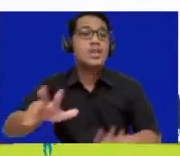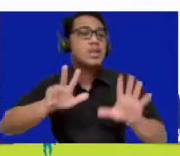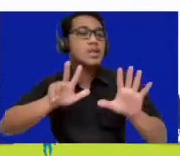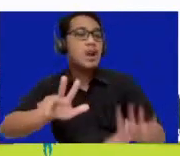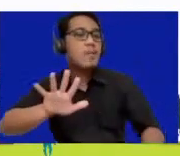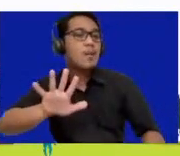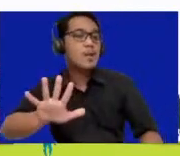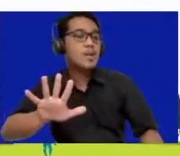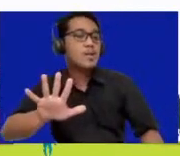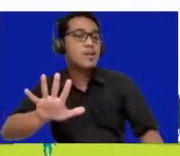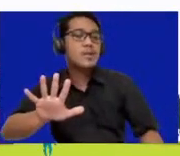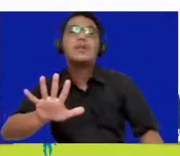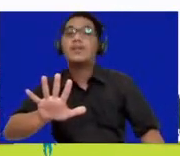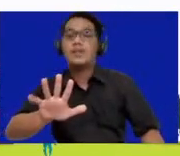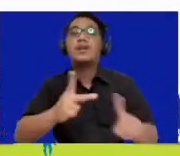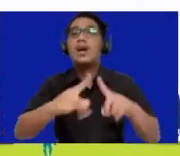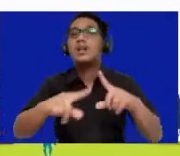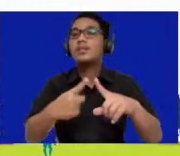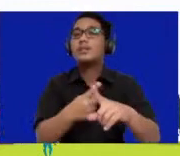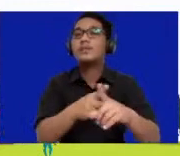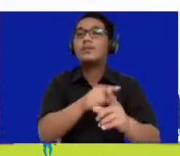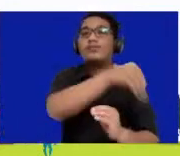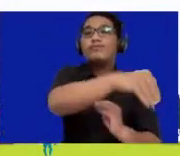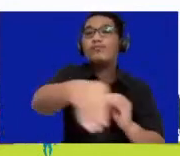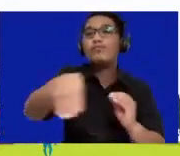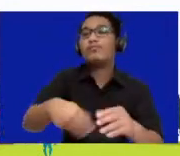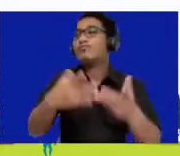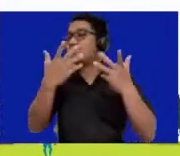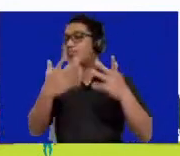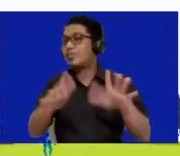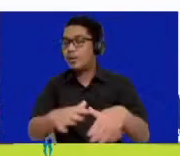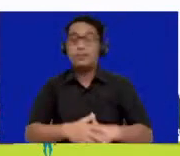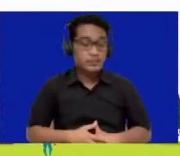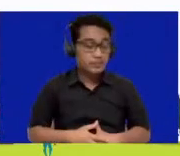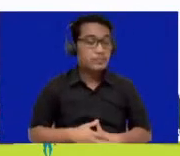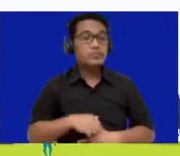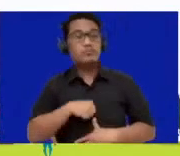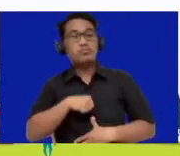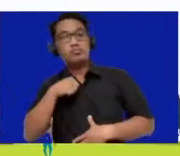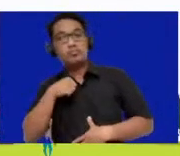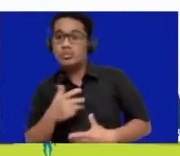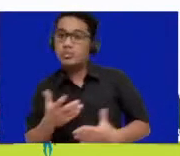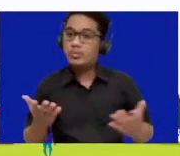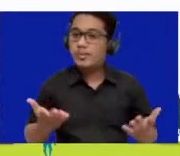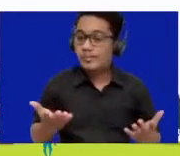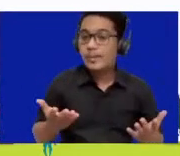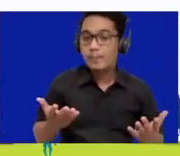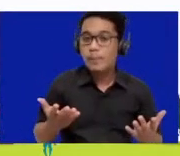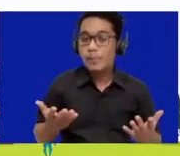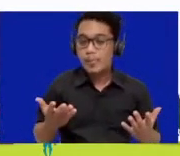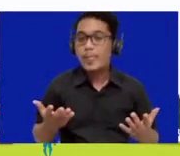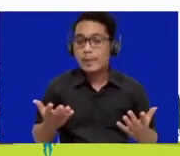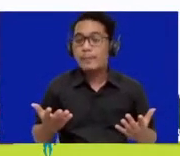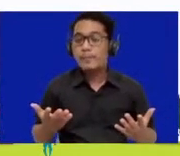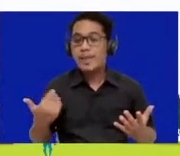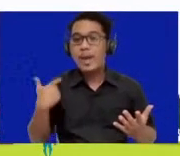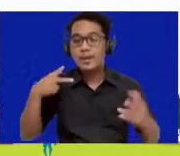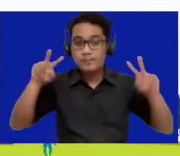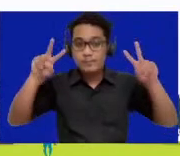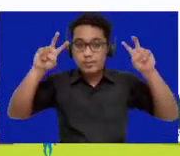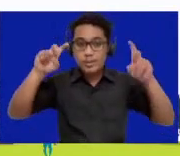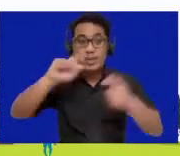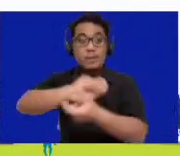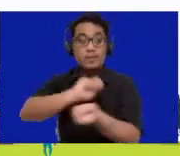tertanami, dan paling membanggakan adalah rubahnya status kelas lahan. Yang